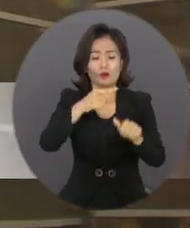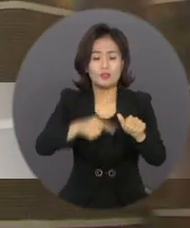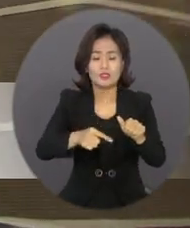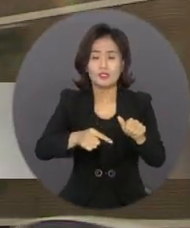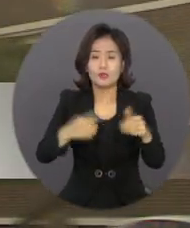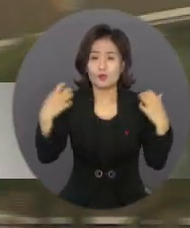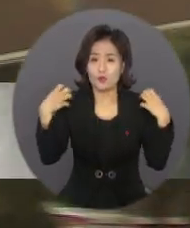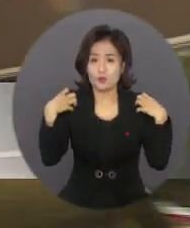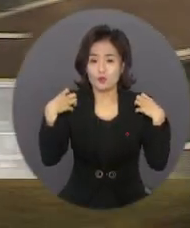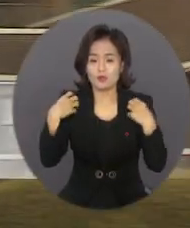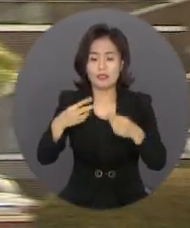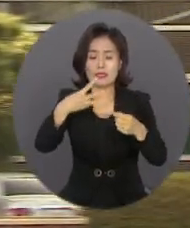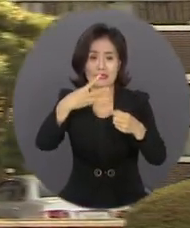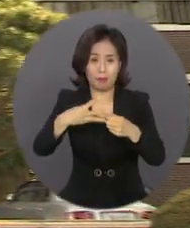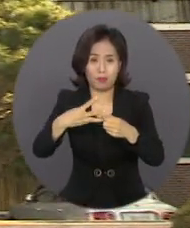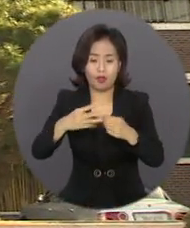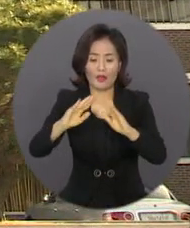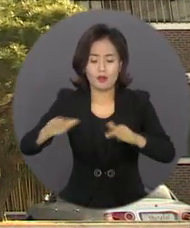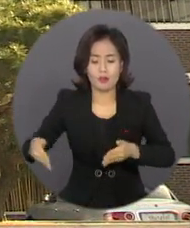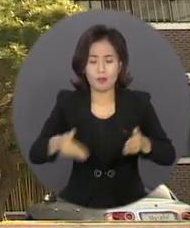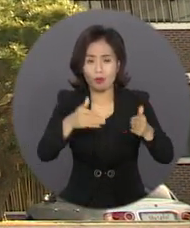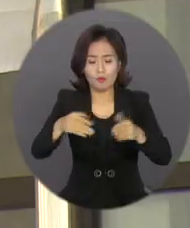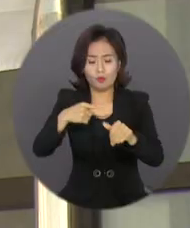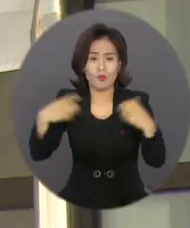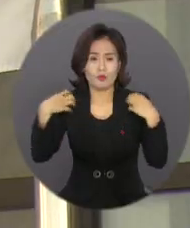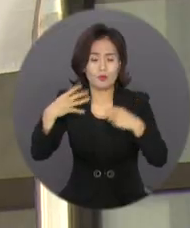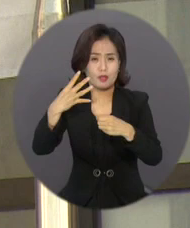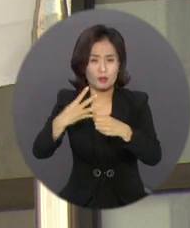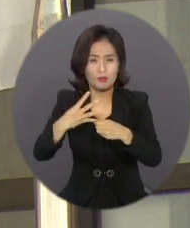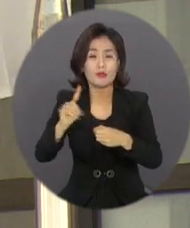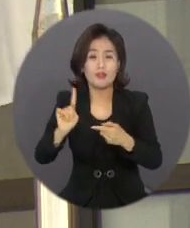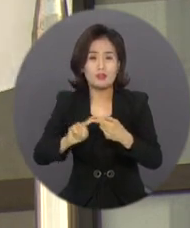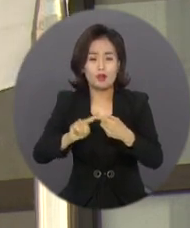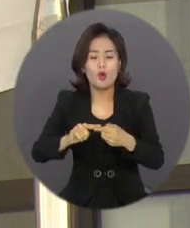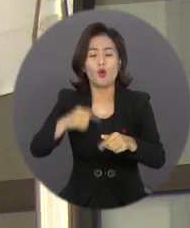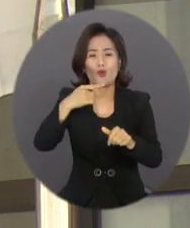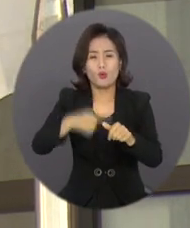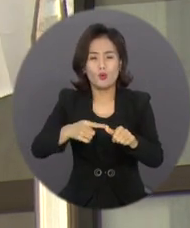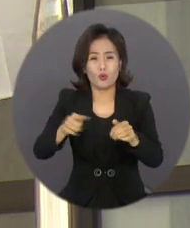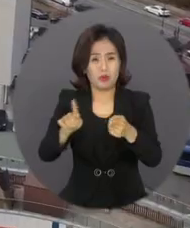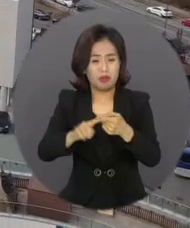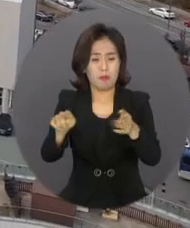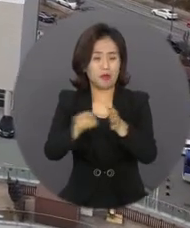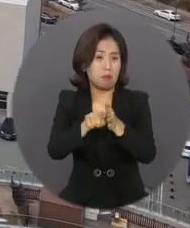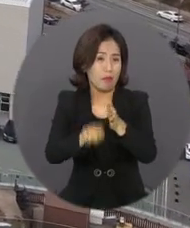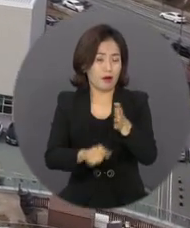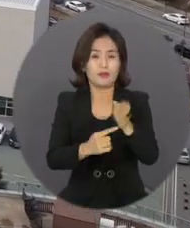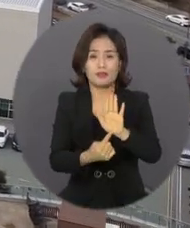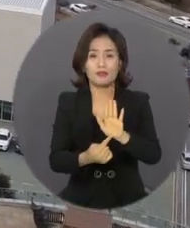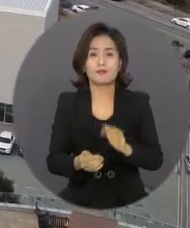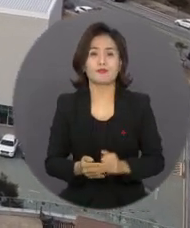광주시 교육청은 3등급 전남도교육청은 4등급을 받아 교육행정에 대한 신뢰도는 높지 않은 것으로